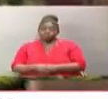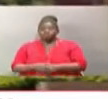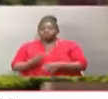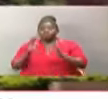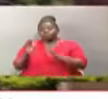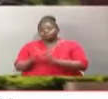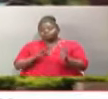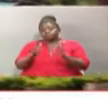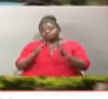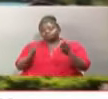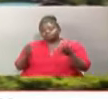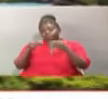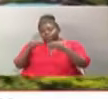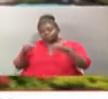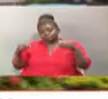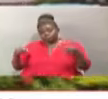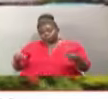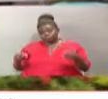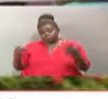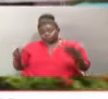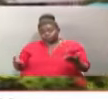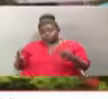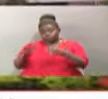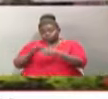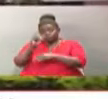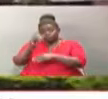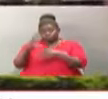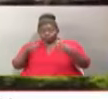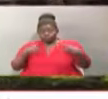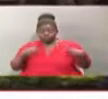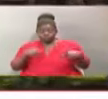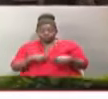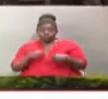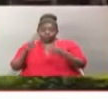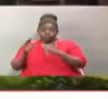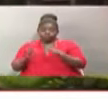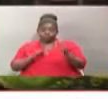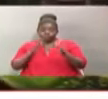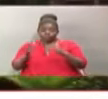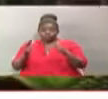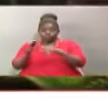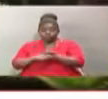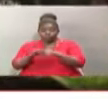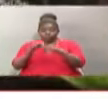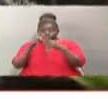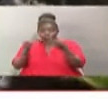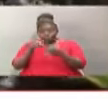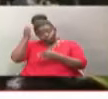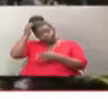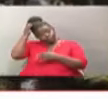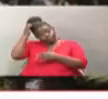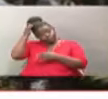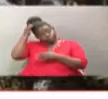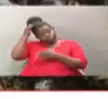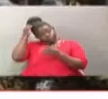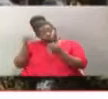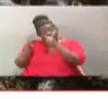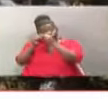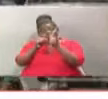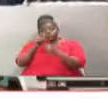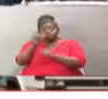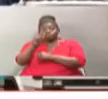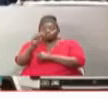Enteekateeka z'ekivulu ekya sekukulu ekyatumiddwa Bukedde TV na mutima nga kyategekeddwa Bukedde Family ngeri wamu neke events